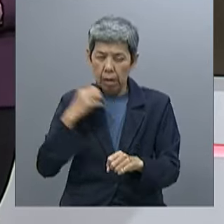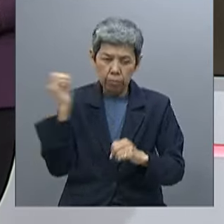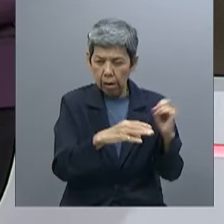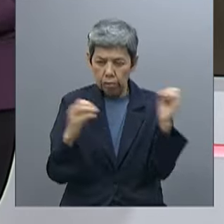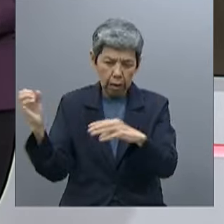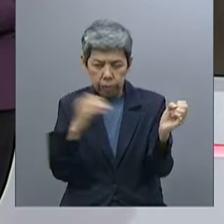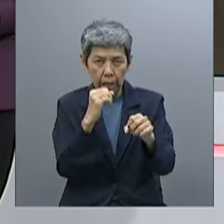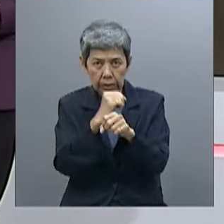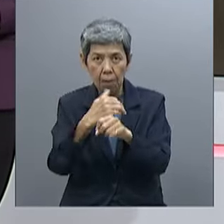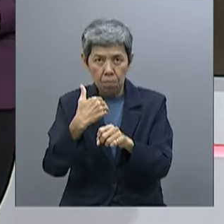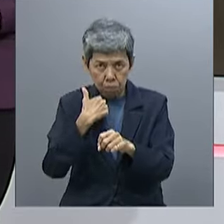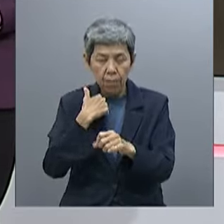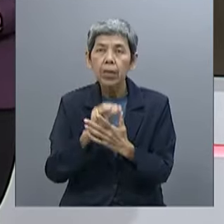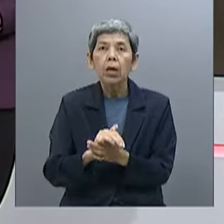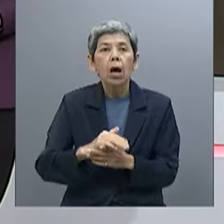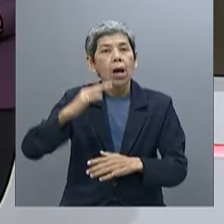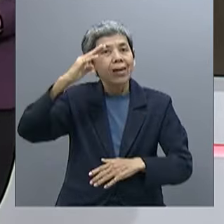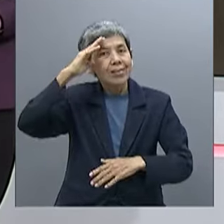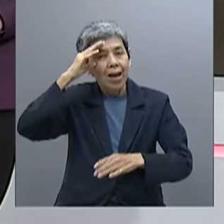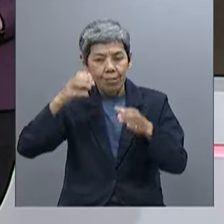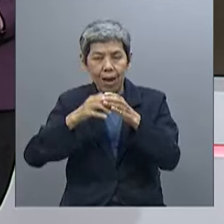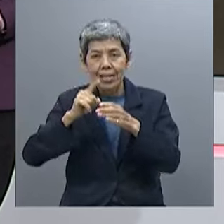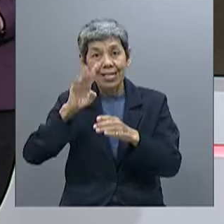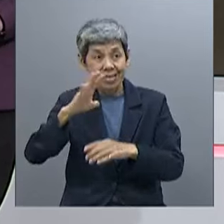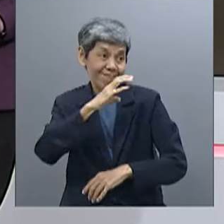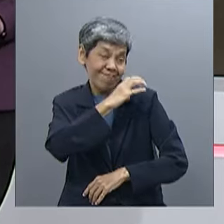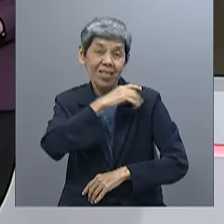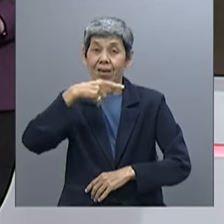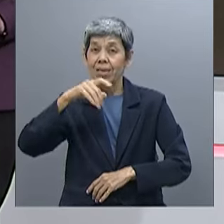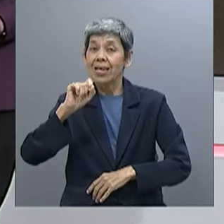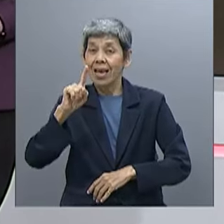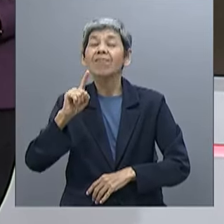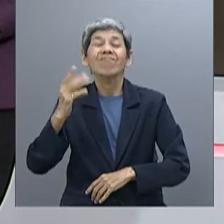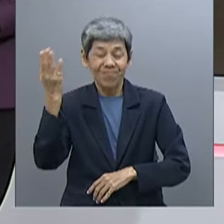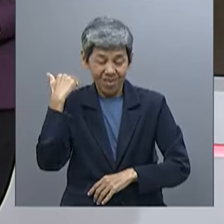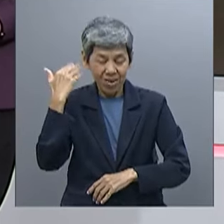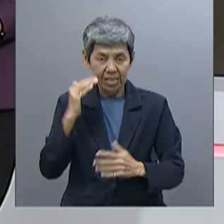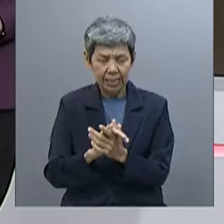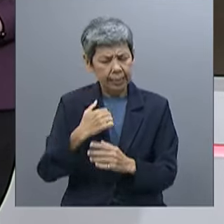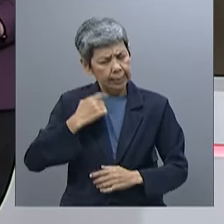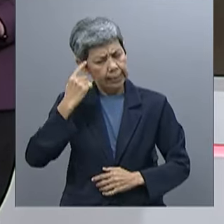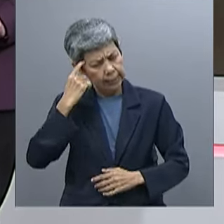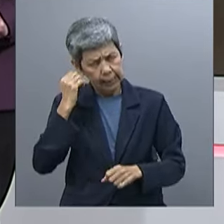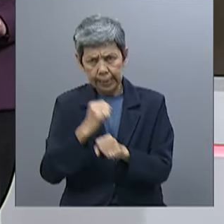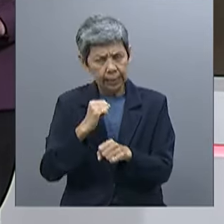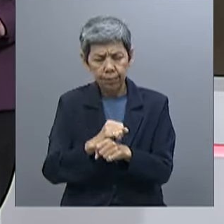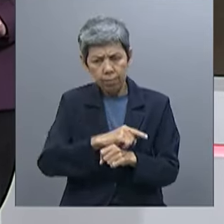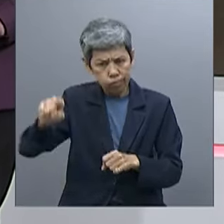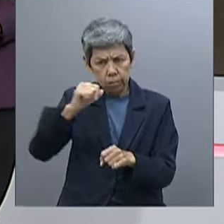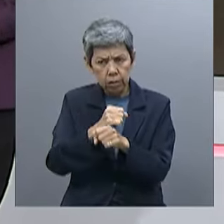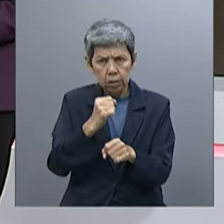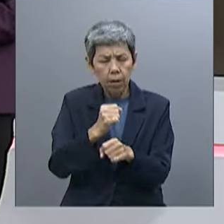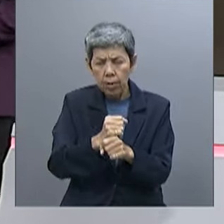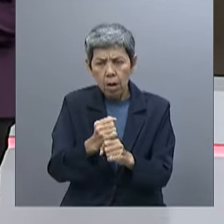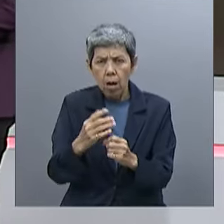นสุดท้ายแล้วค่ะแม่ทัพภาคที่4พลโทพิสารวัฒนวงศ์คีรีในขณะนั้นตัดสินใจสั่งสลายการชุมนุ